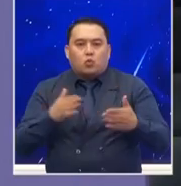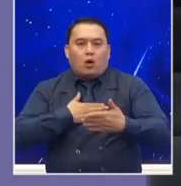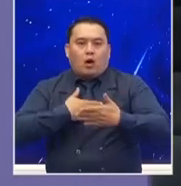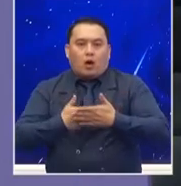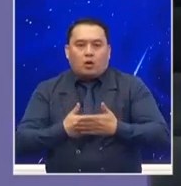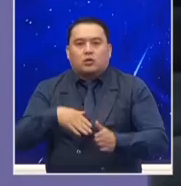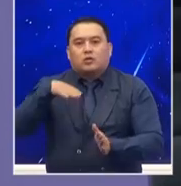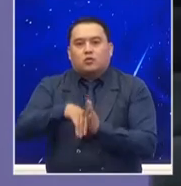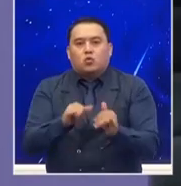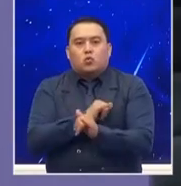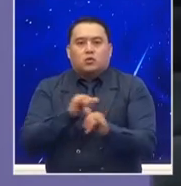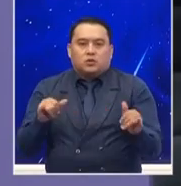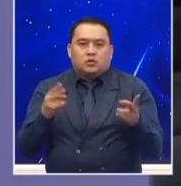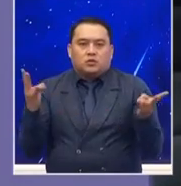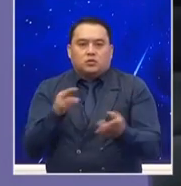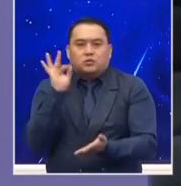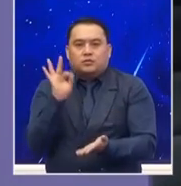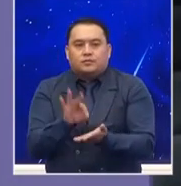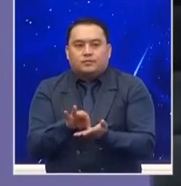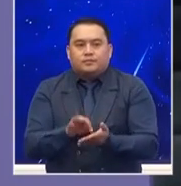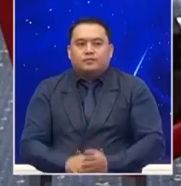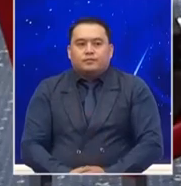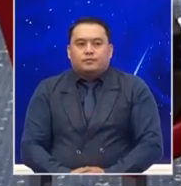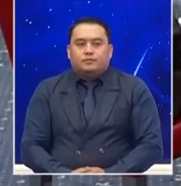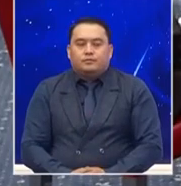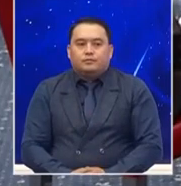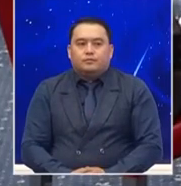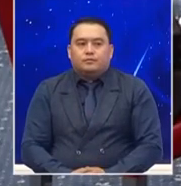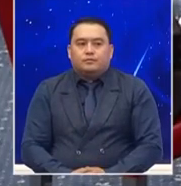ұйым сандарын арттыруды көздейді.